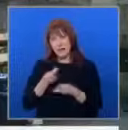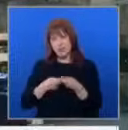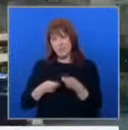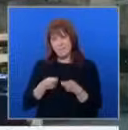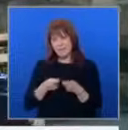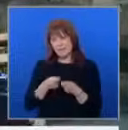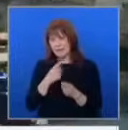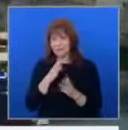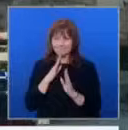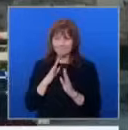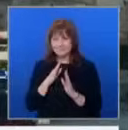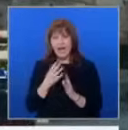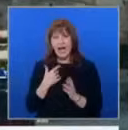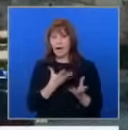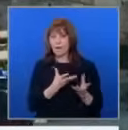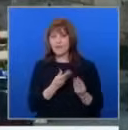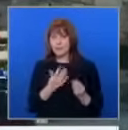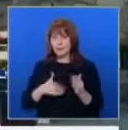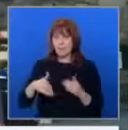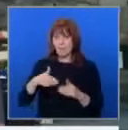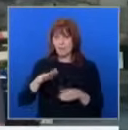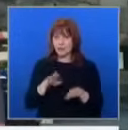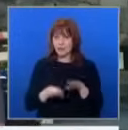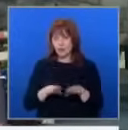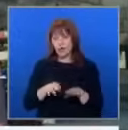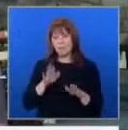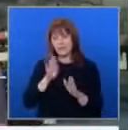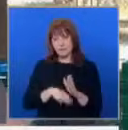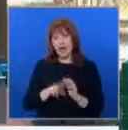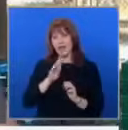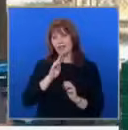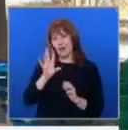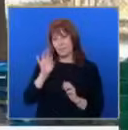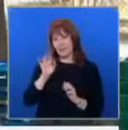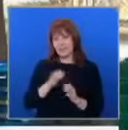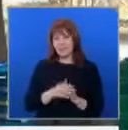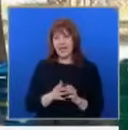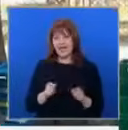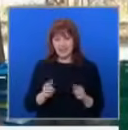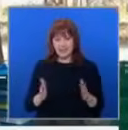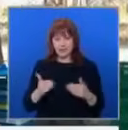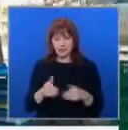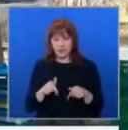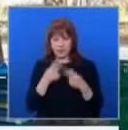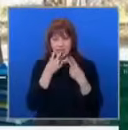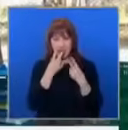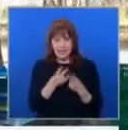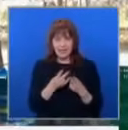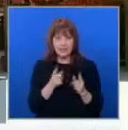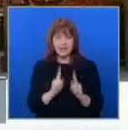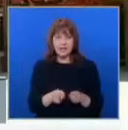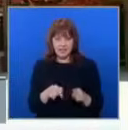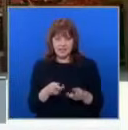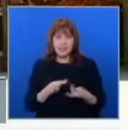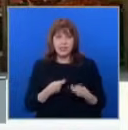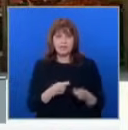цена. Ако вземеш повече, ще те намали малко. На 2,50 ще вземем. Тази стока днеска е гледат и утре тя днеска трябва да се